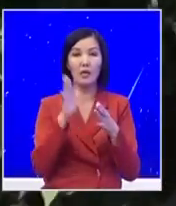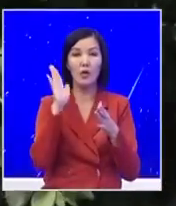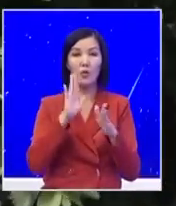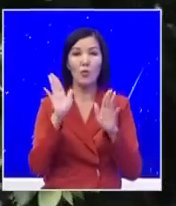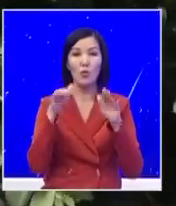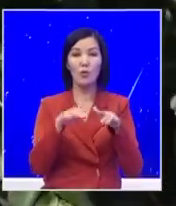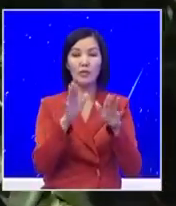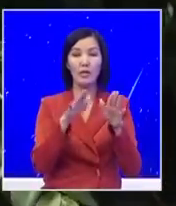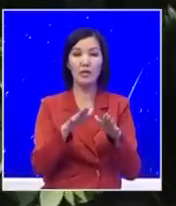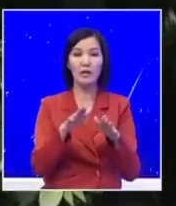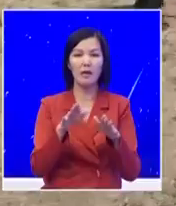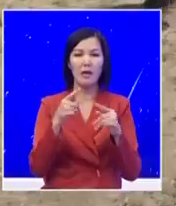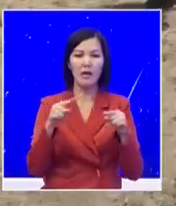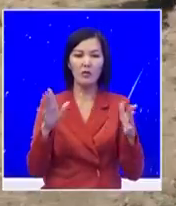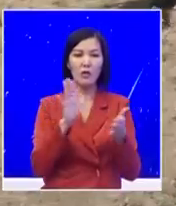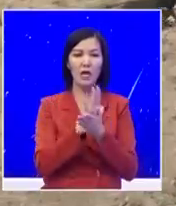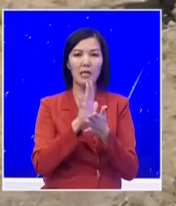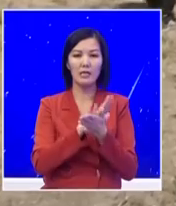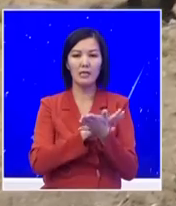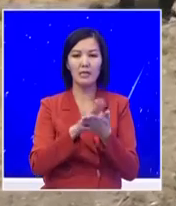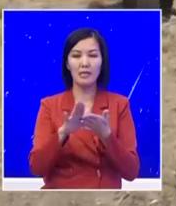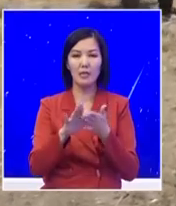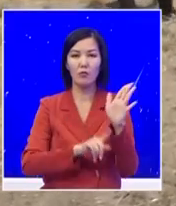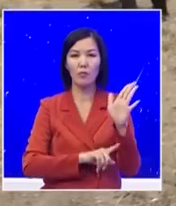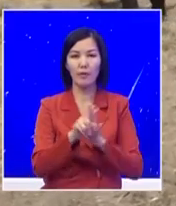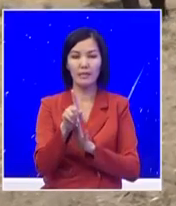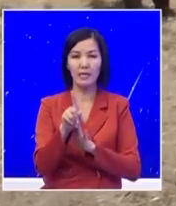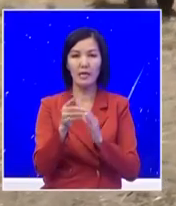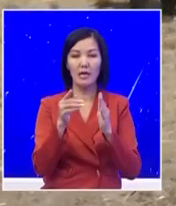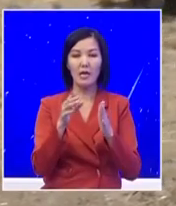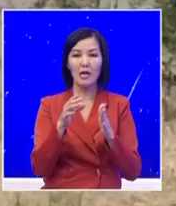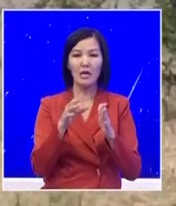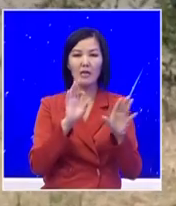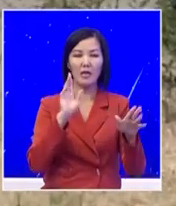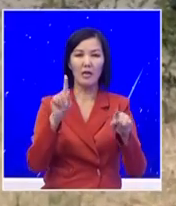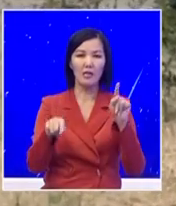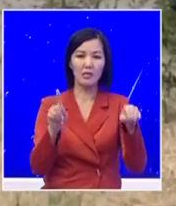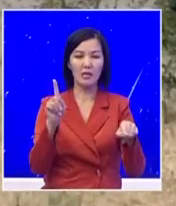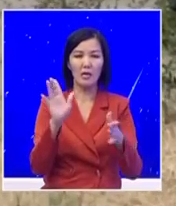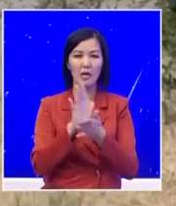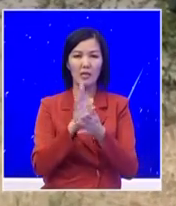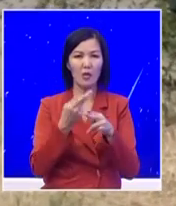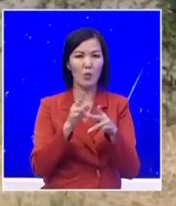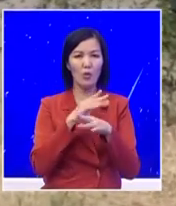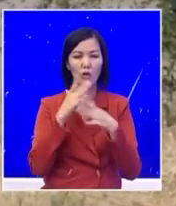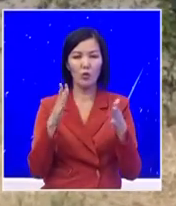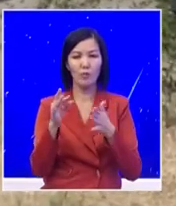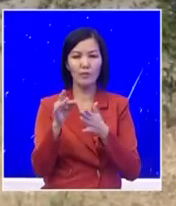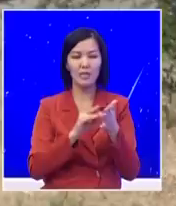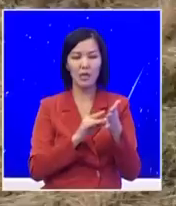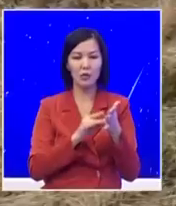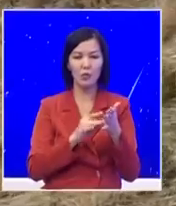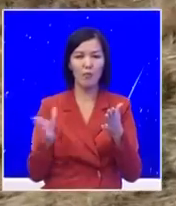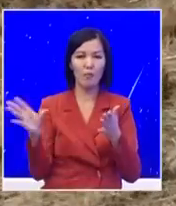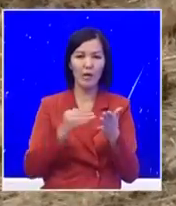түрлі тұрмыстық қалдықтардан тазалауға да бел шеше кірісті. Мұнда бейберекет шашылып жатқан қалдықтар жетерлік, қалталары лезде қоқысқа